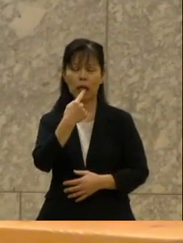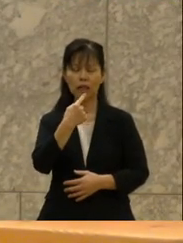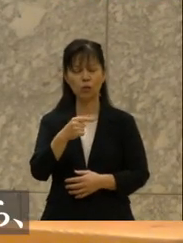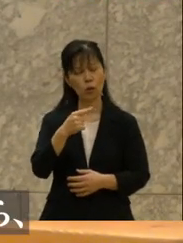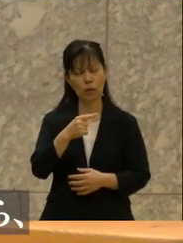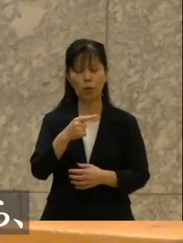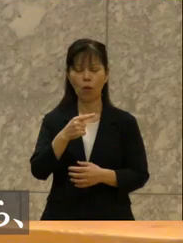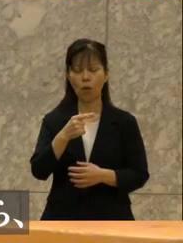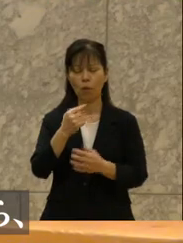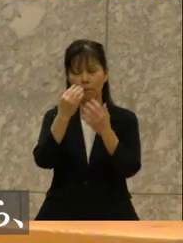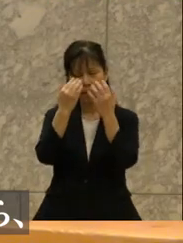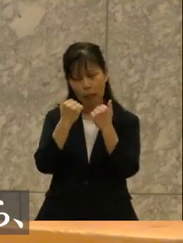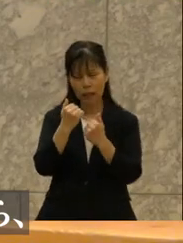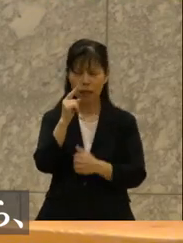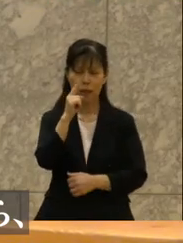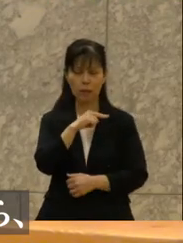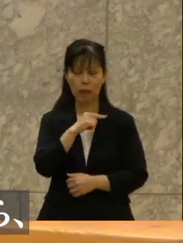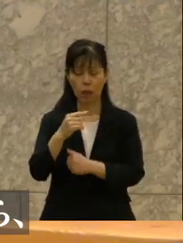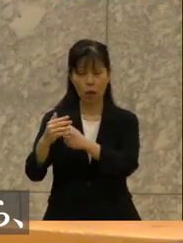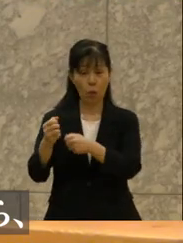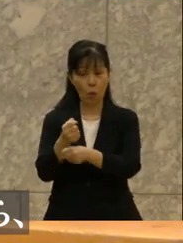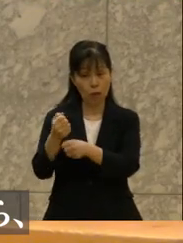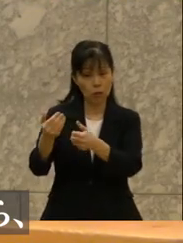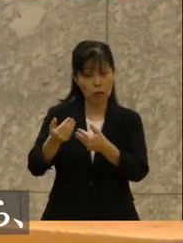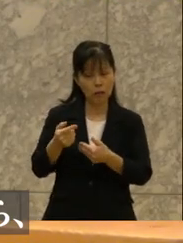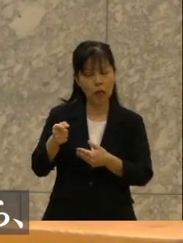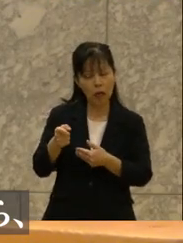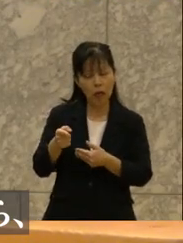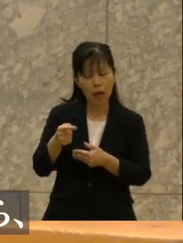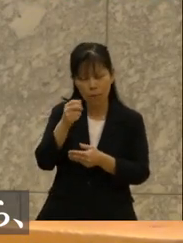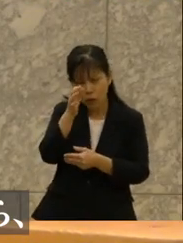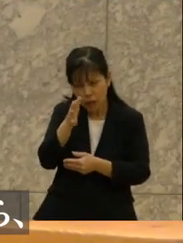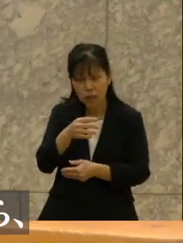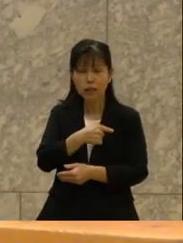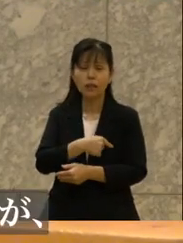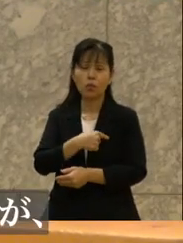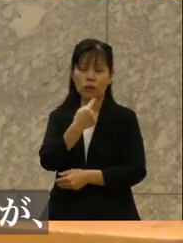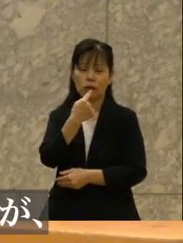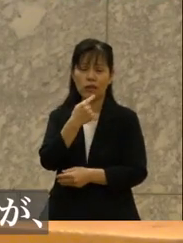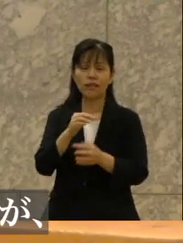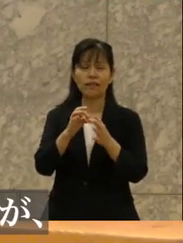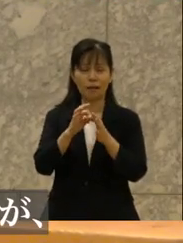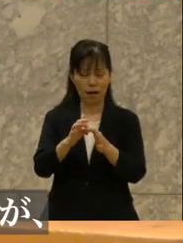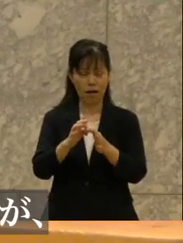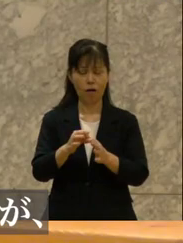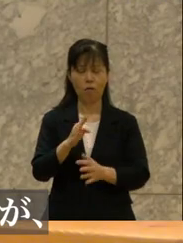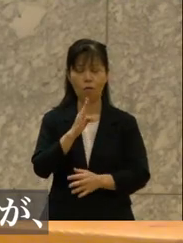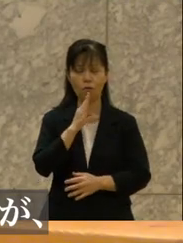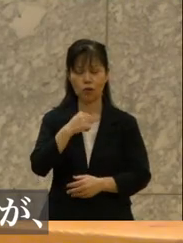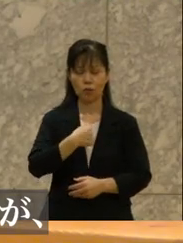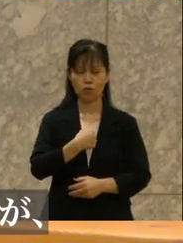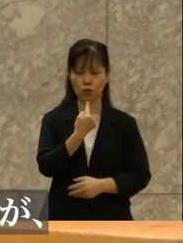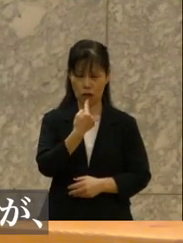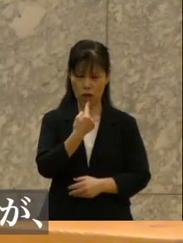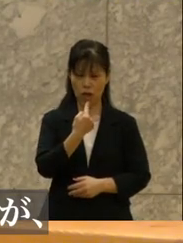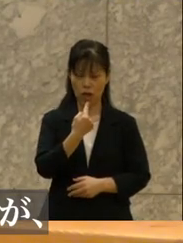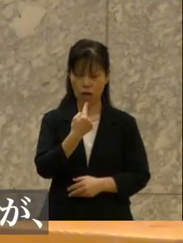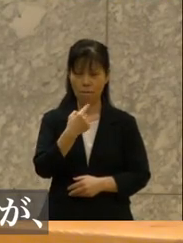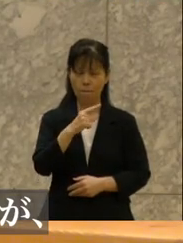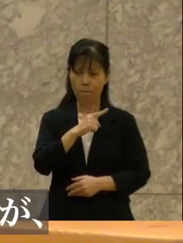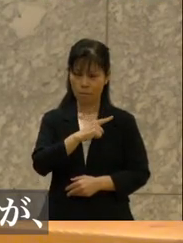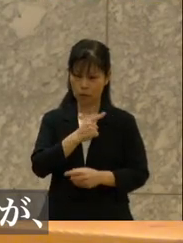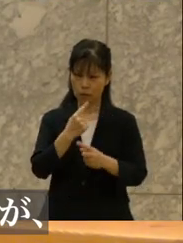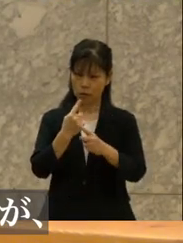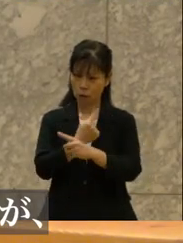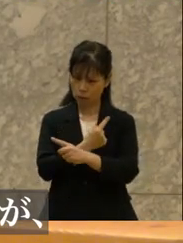しまったらそうやって背中を押してくれた人たちを裏切ることになってしまうから本当に自分が変わらない